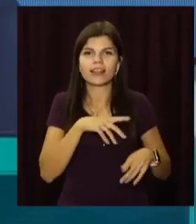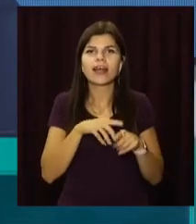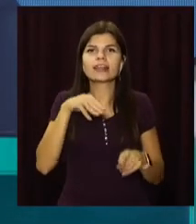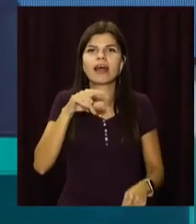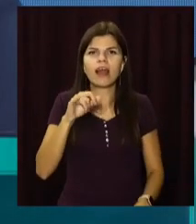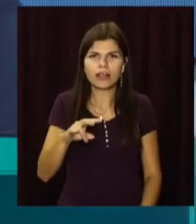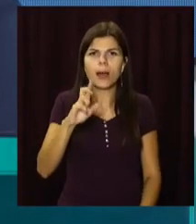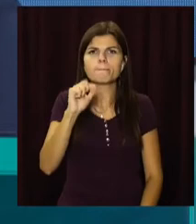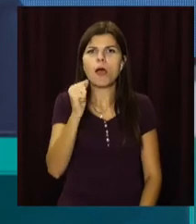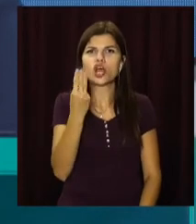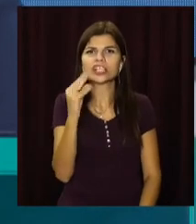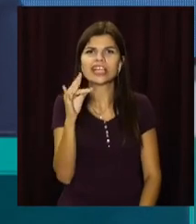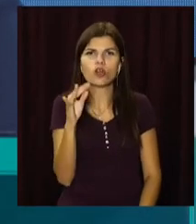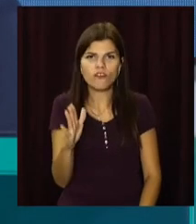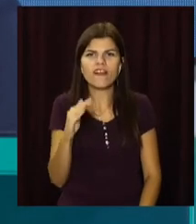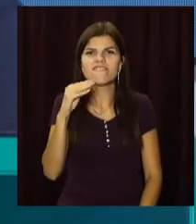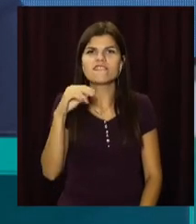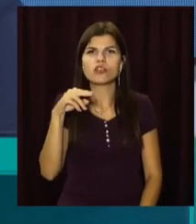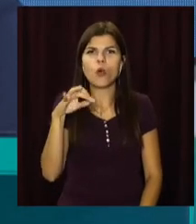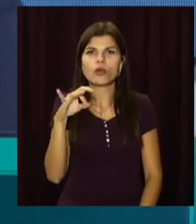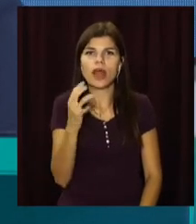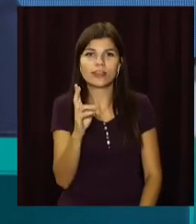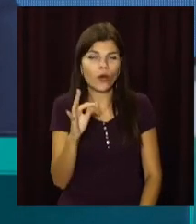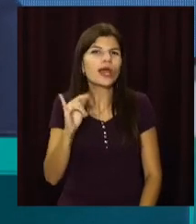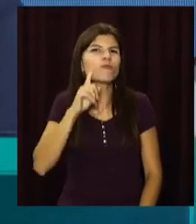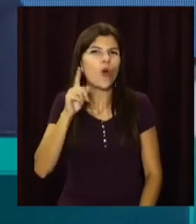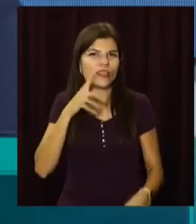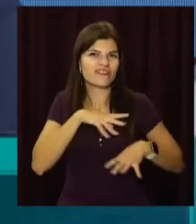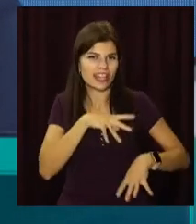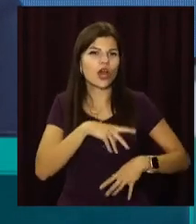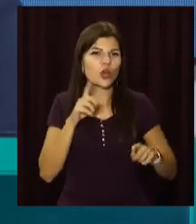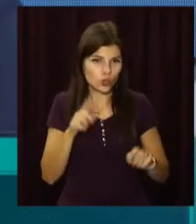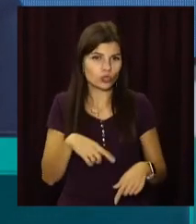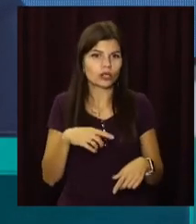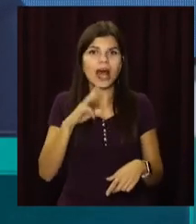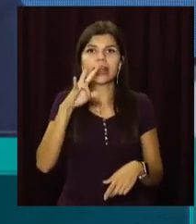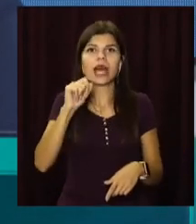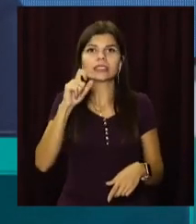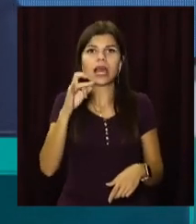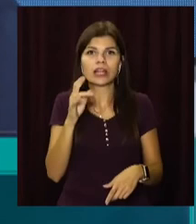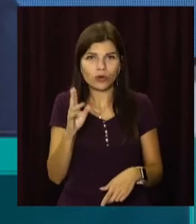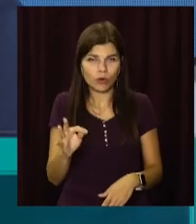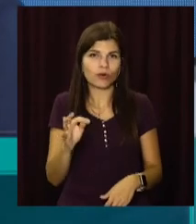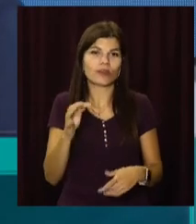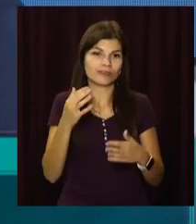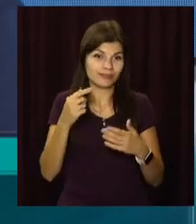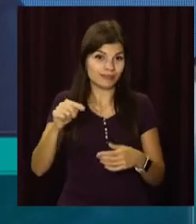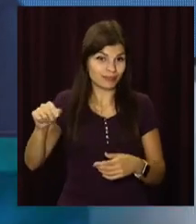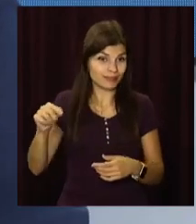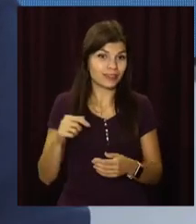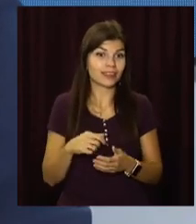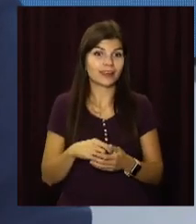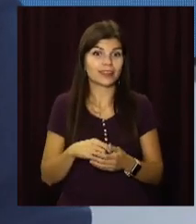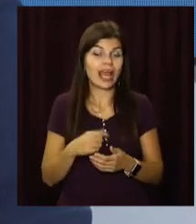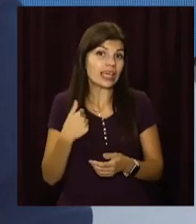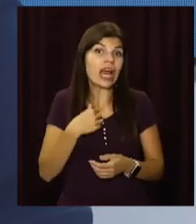Таран, Башкіров, Федоренко, ну і молоді ветерани, це Назаренко, Ташилаєв.